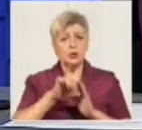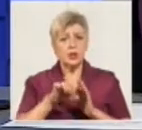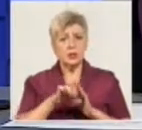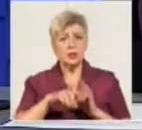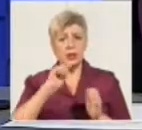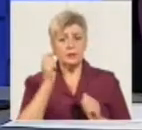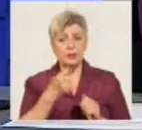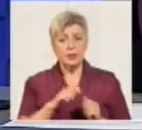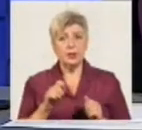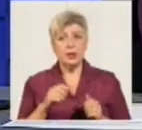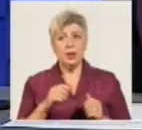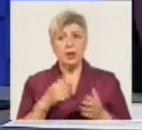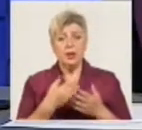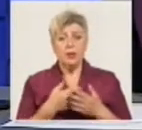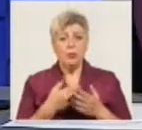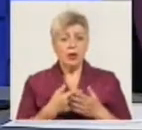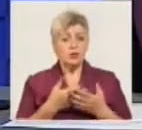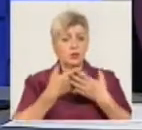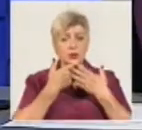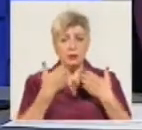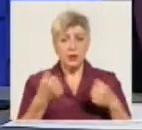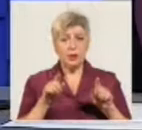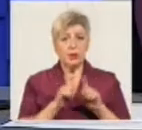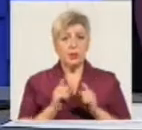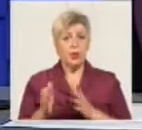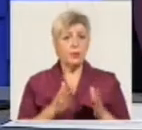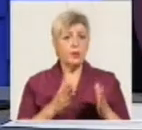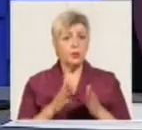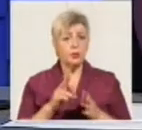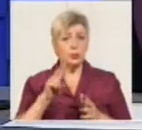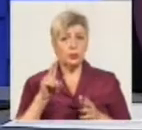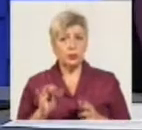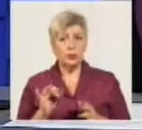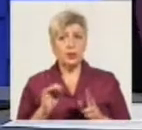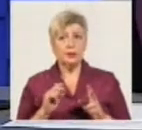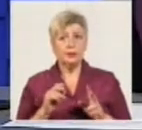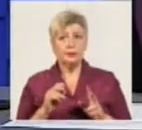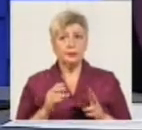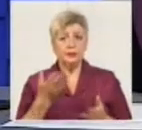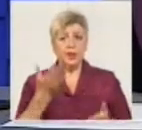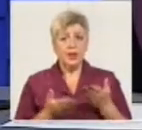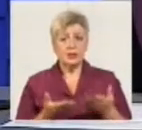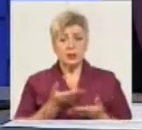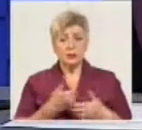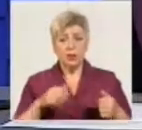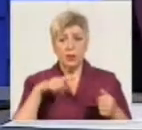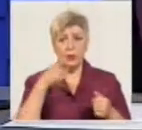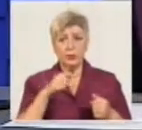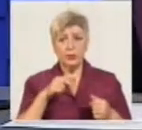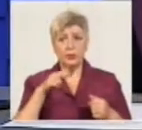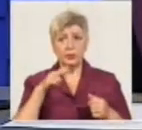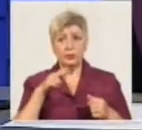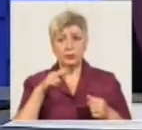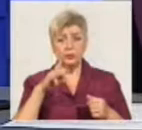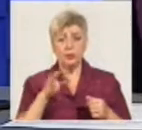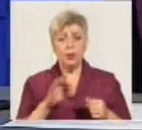майже немає такої підготовки, як мені здається, це, якщо ми говоримо про пласт